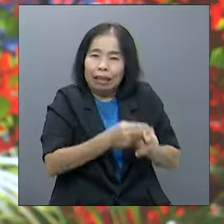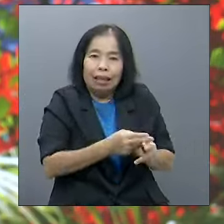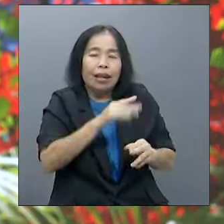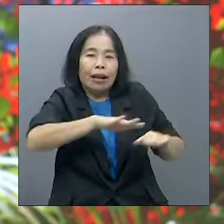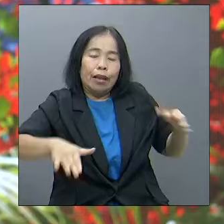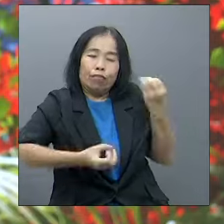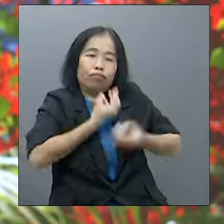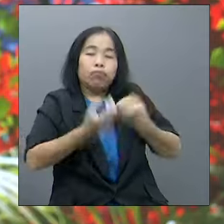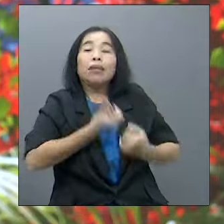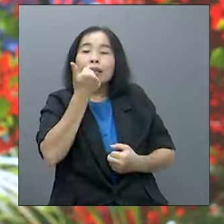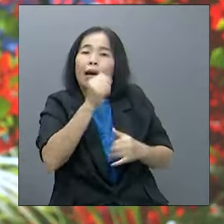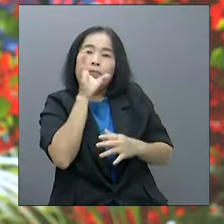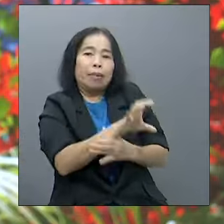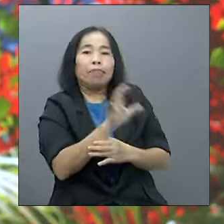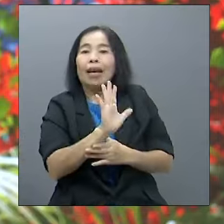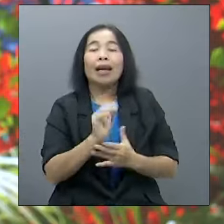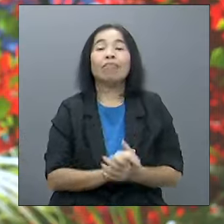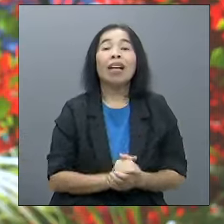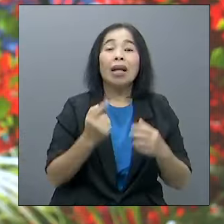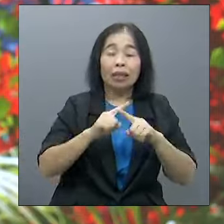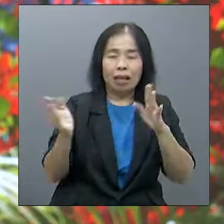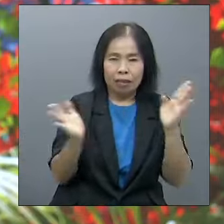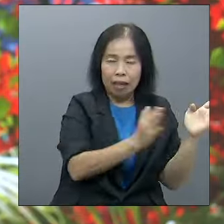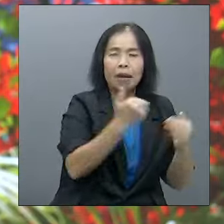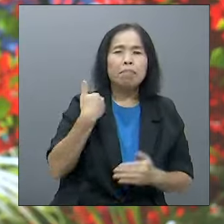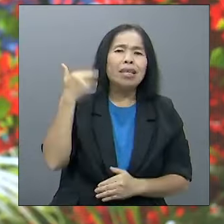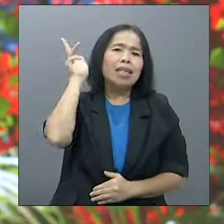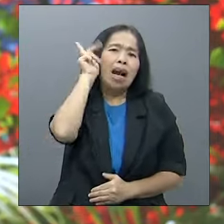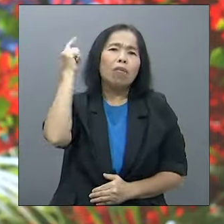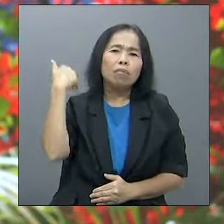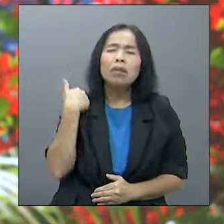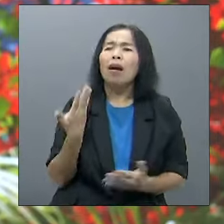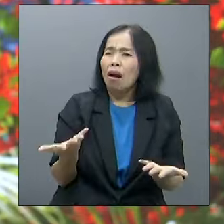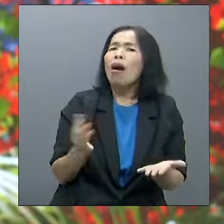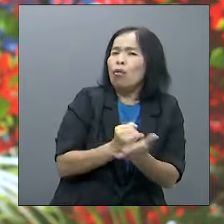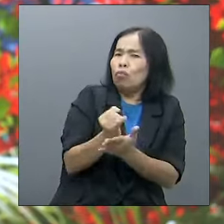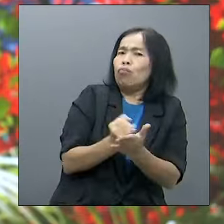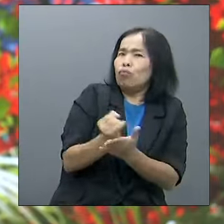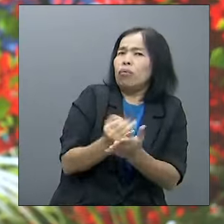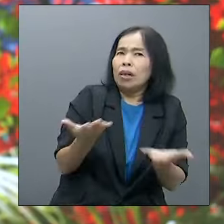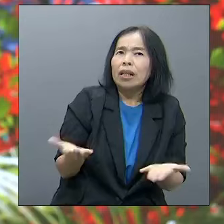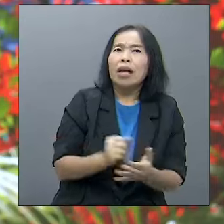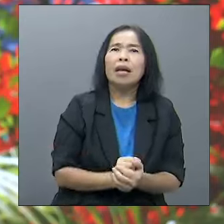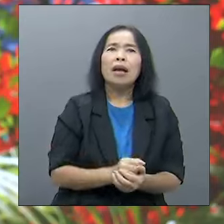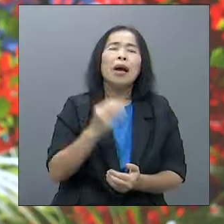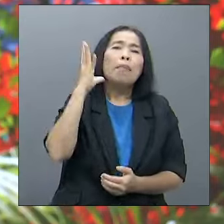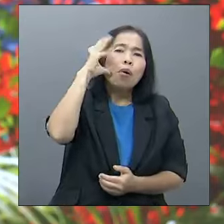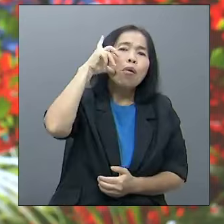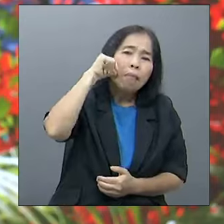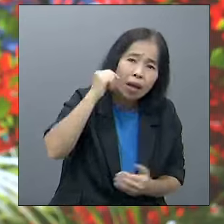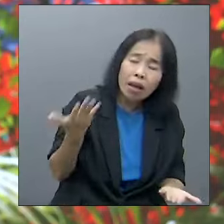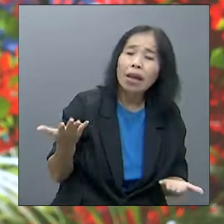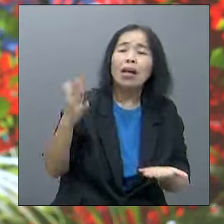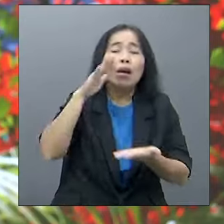เสรีแต่จากกรณีที่เกิดขึ้นคุณผู้ชมเพราะว่ามันมีบางเสียงบอกว่าก็นี่ไงทั้งไหนจะบ้านผู้ปกครองเองทางโร